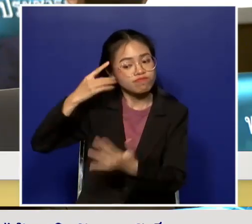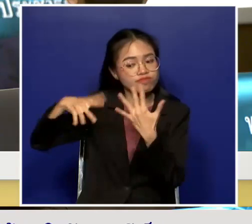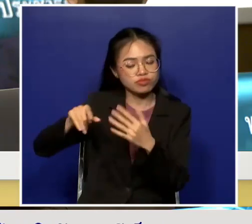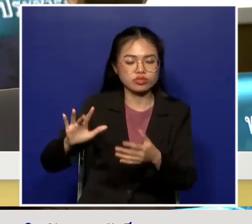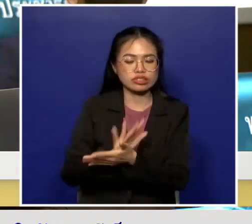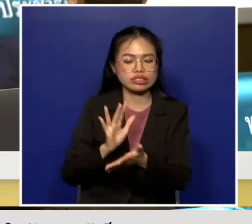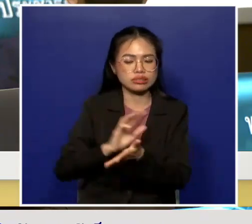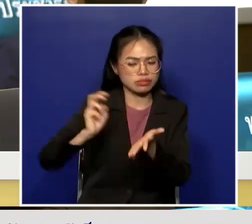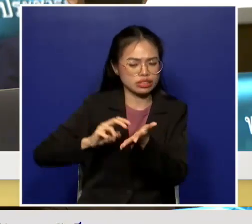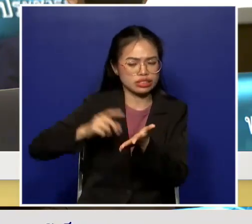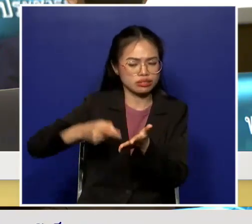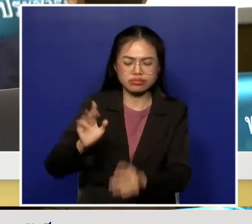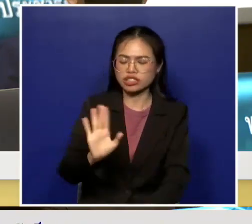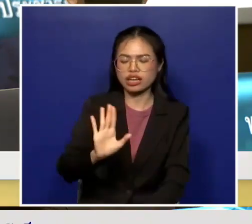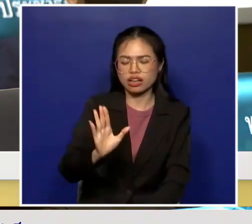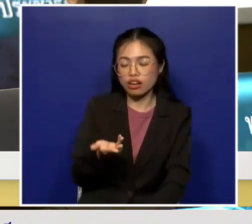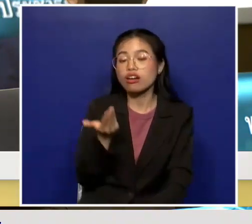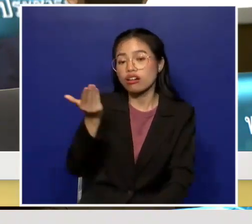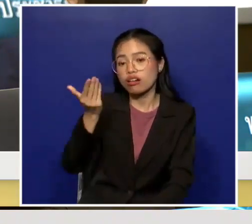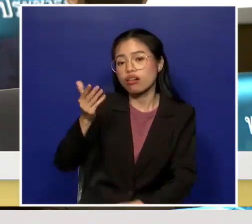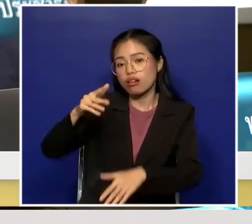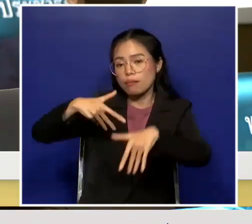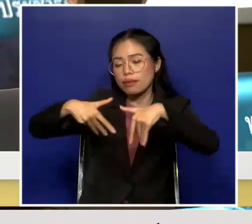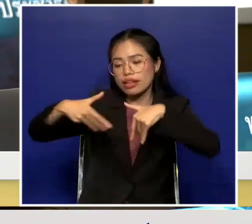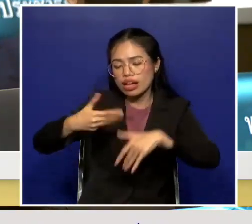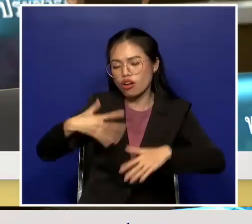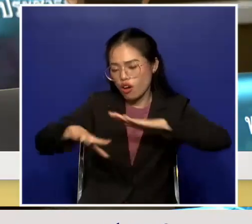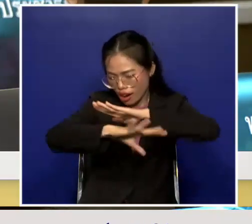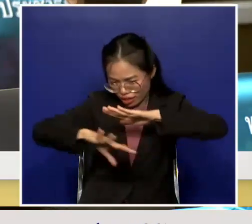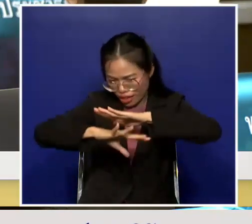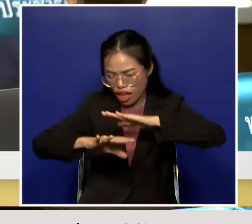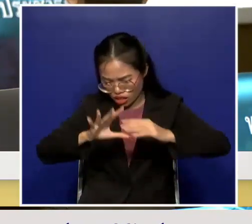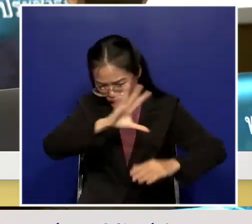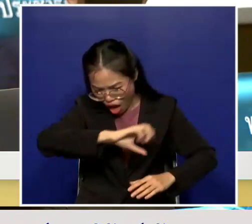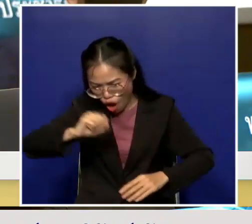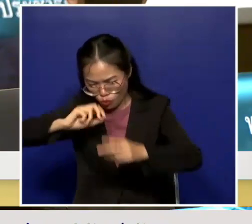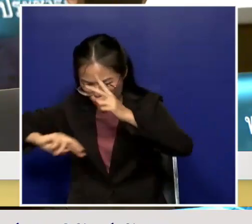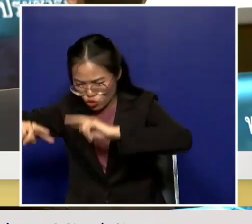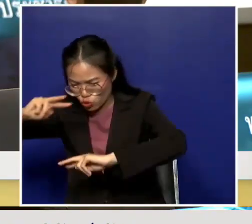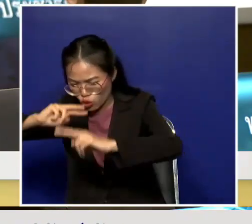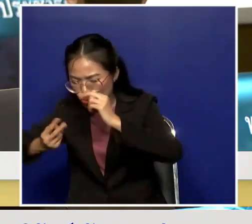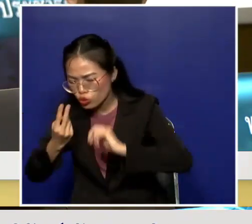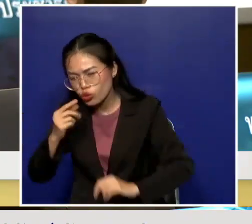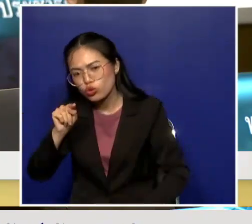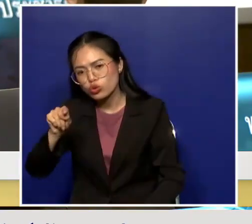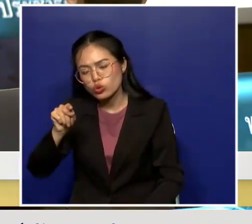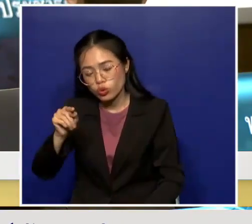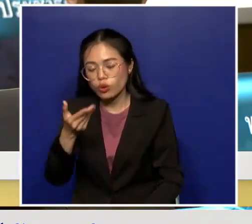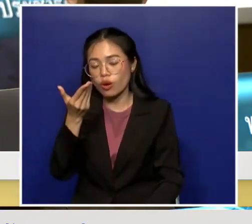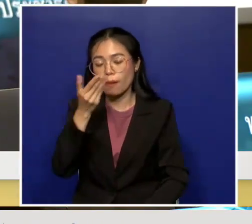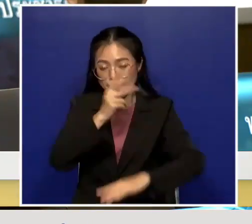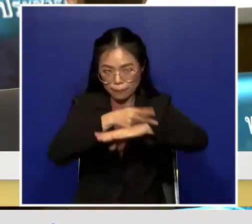เป็นใบเสร็จเพราะฉะนั้นขอให้ท่านประธานได้ขอเอกสารที่ท่านผู้อภิปรายเนี่ยได้ตรวจสอบด้วยนะครับขอท่านประธานวินิจฉั